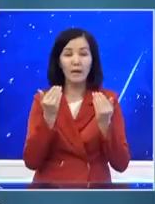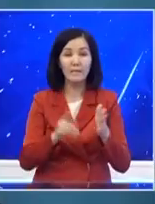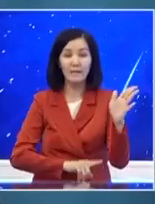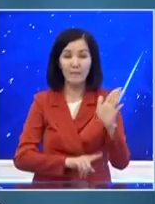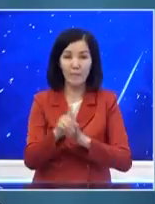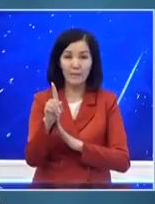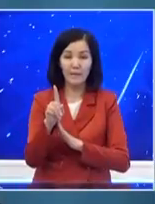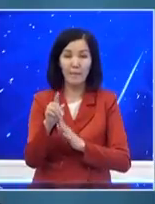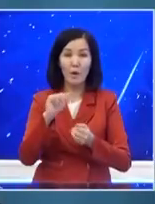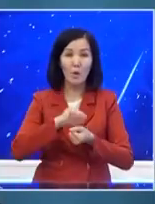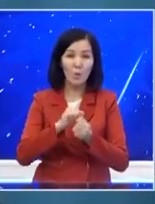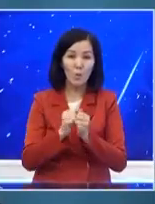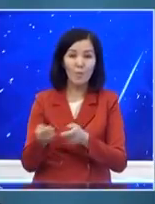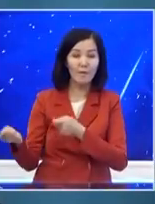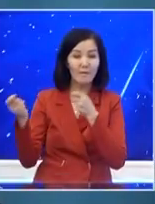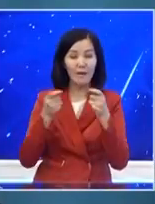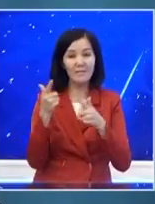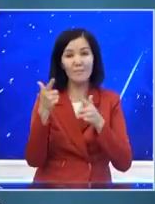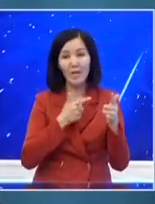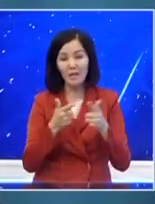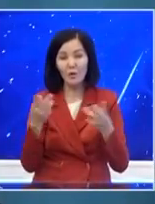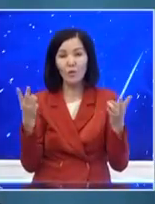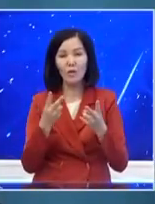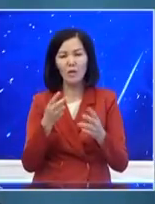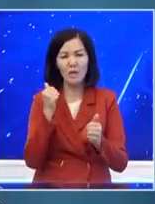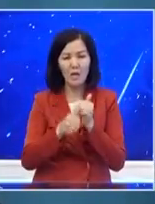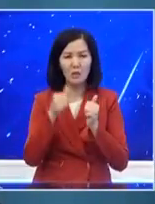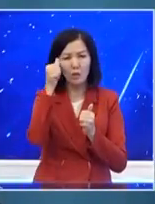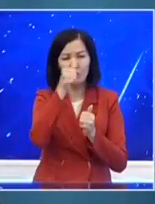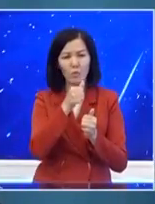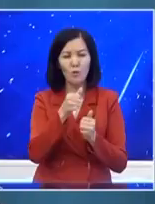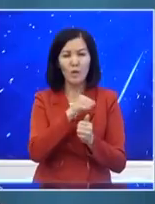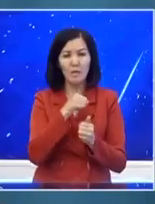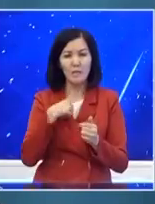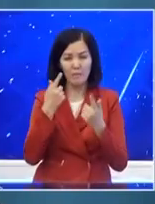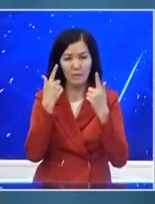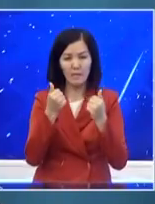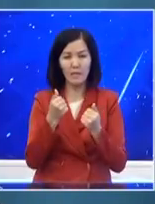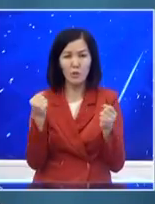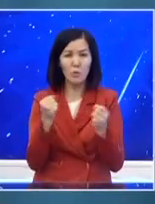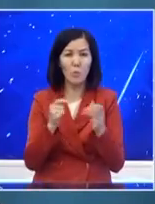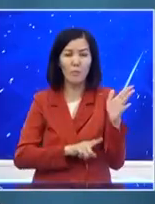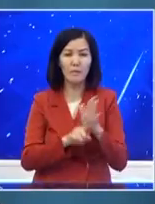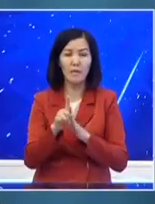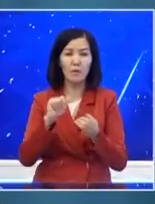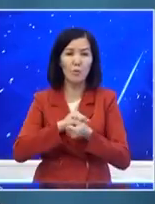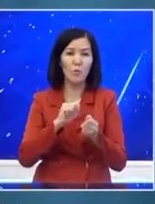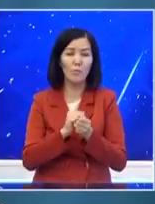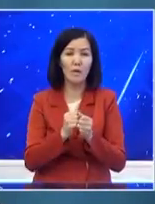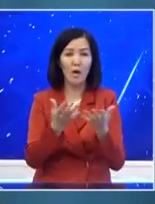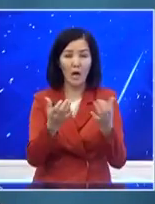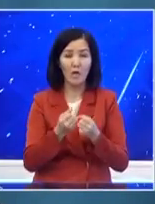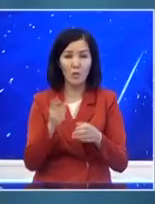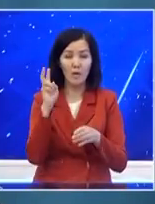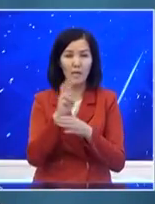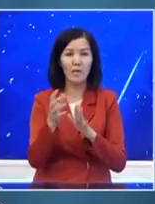бастап көмірді тасытпасаңыздар, жылда өздеріңіз білесіздер. Бірінші аяз түскенде елдің бәрі көмірге келеді. Соң